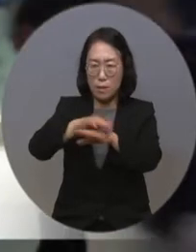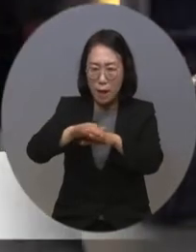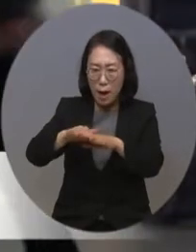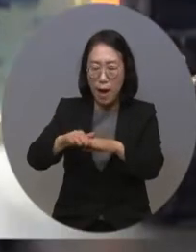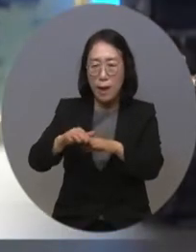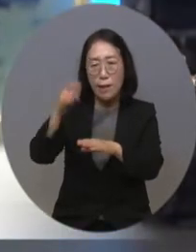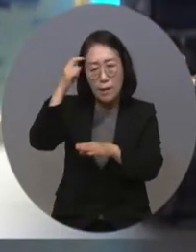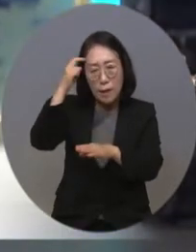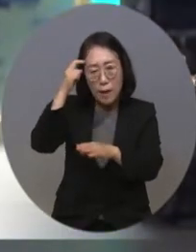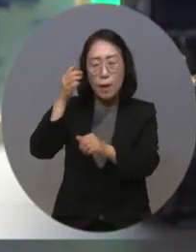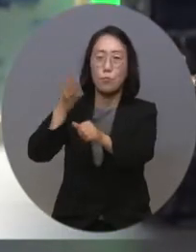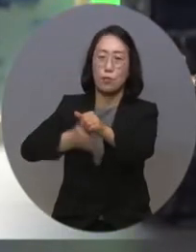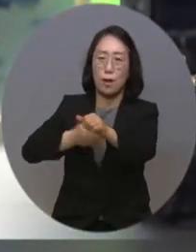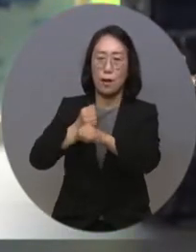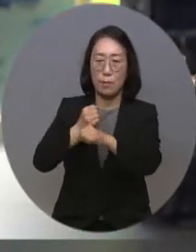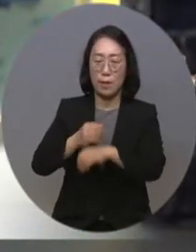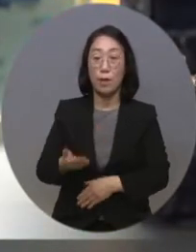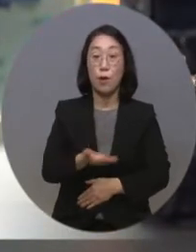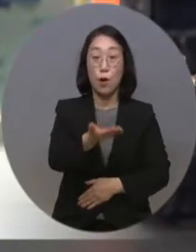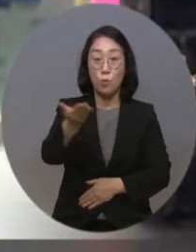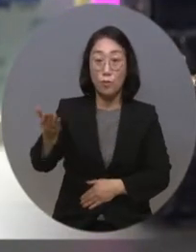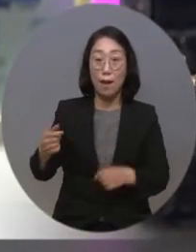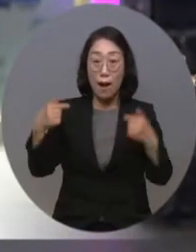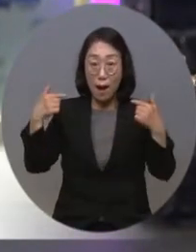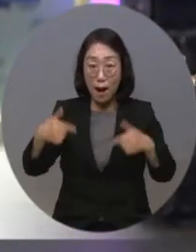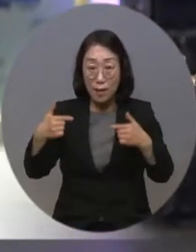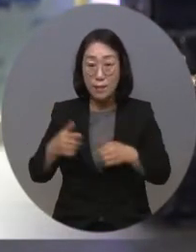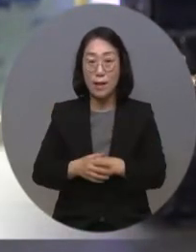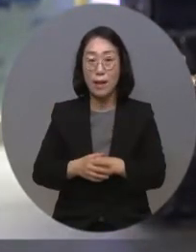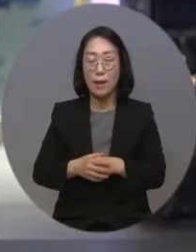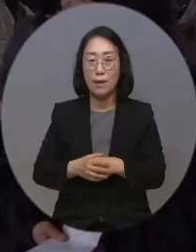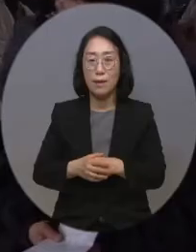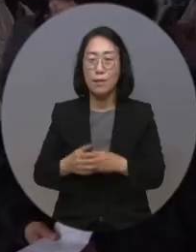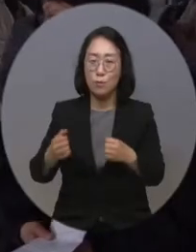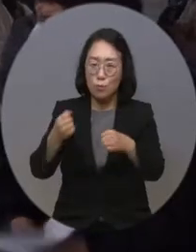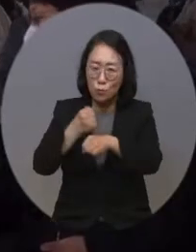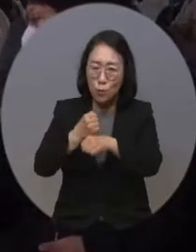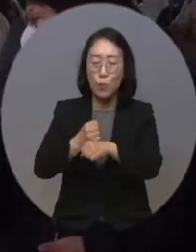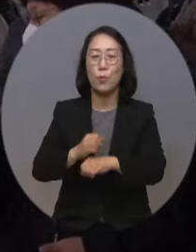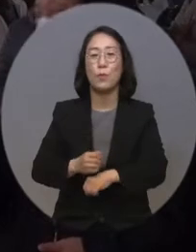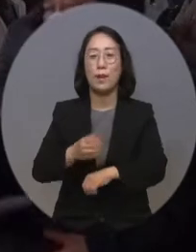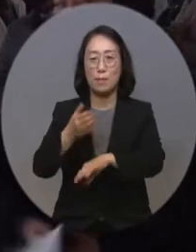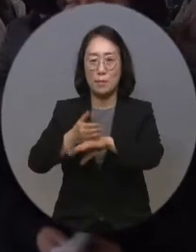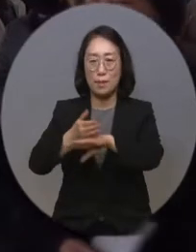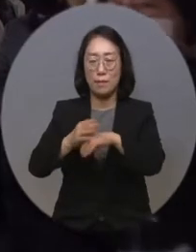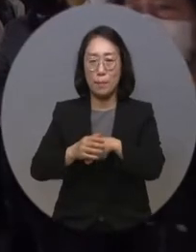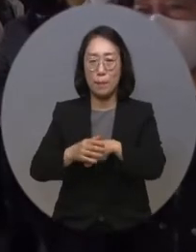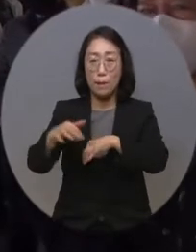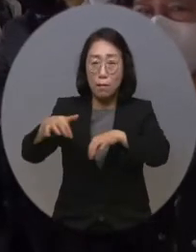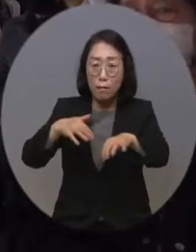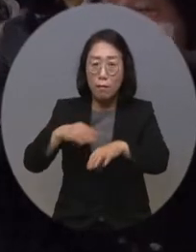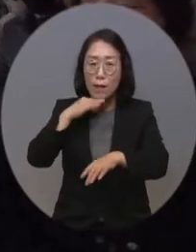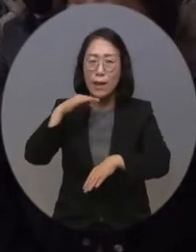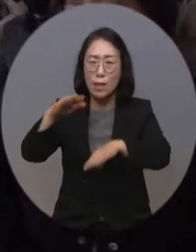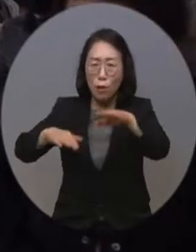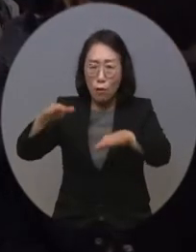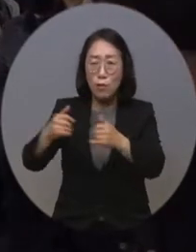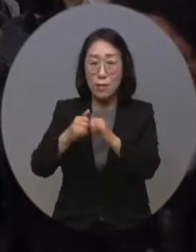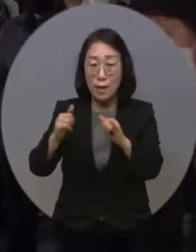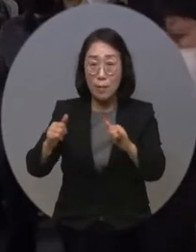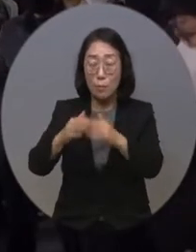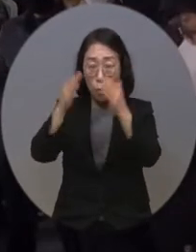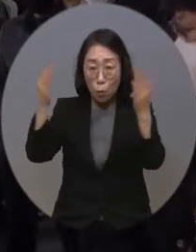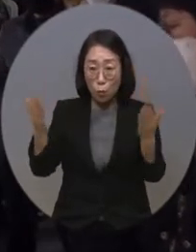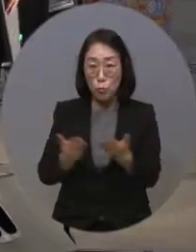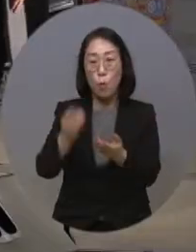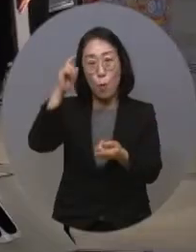부탁을 드립니다. 여러분들 늘 노고에 항상 응원합니다. 거리를 오가는 다양한 연령층의 시민들이